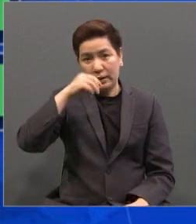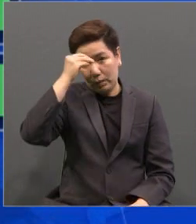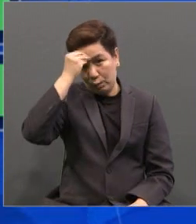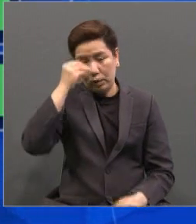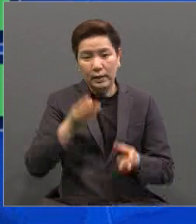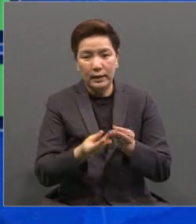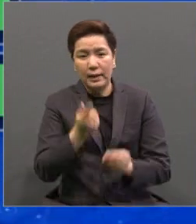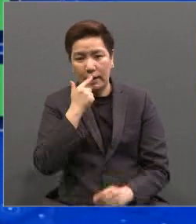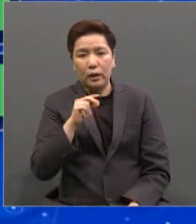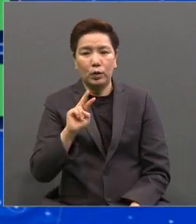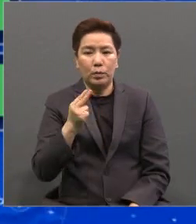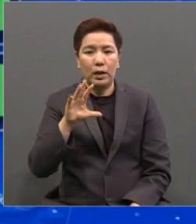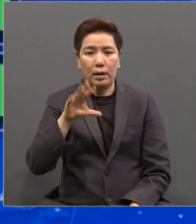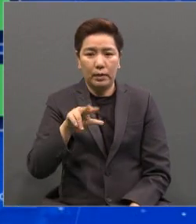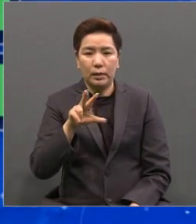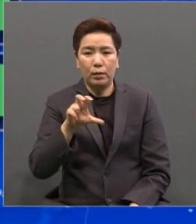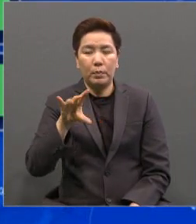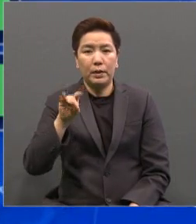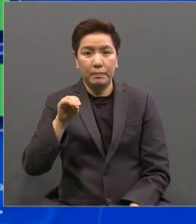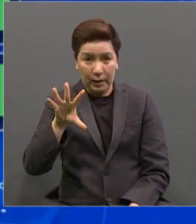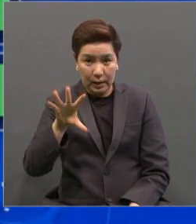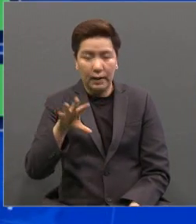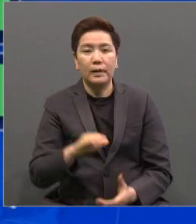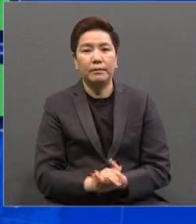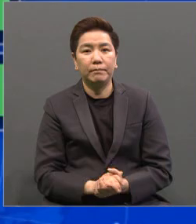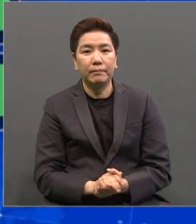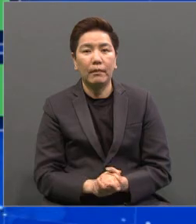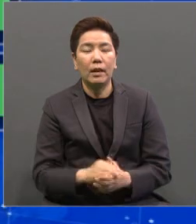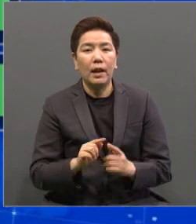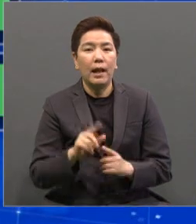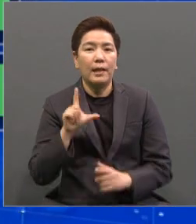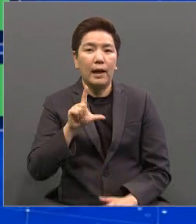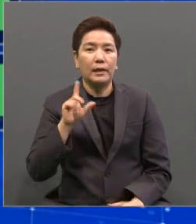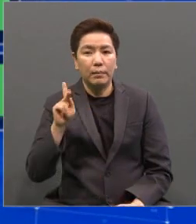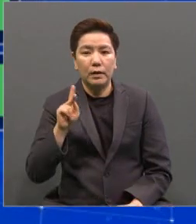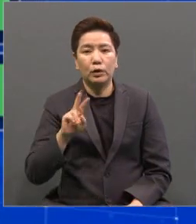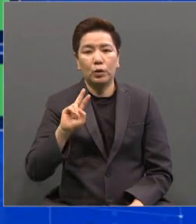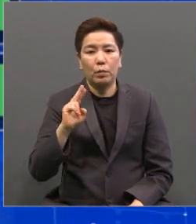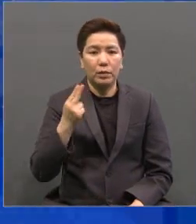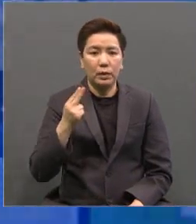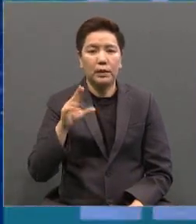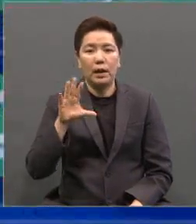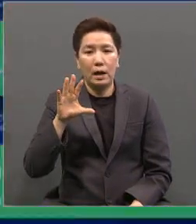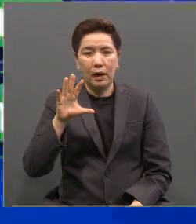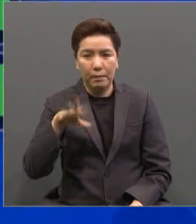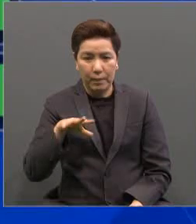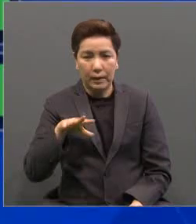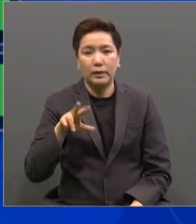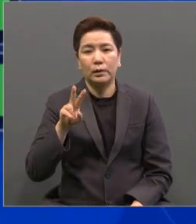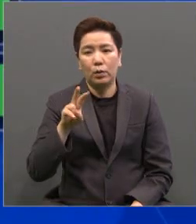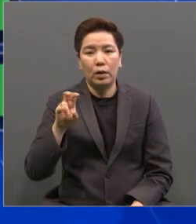ญี่ปุ่นดินแดง25,385คนสำนักงานเขตลาดกระบัง25,258คน